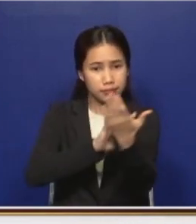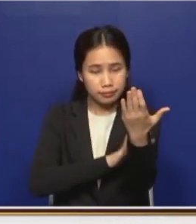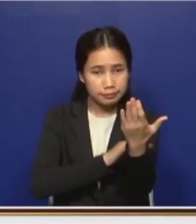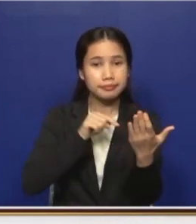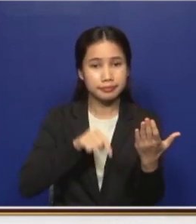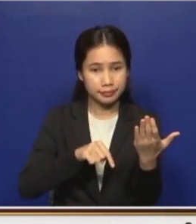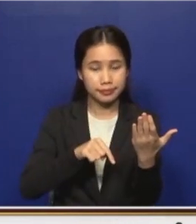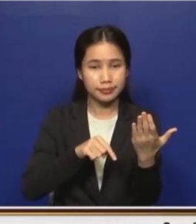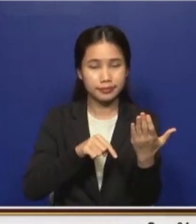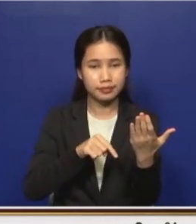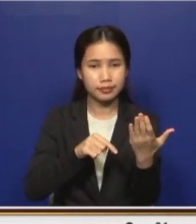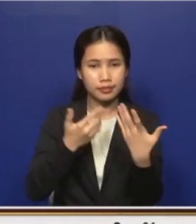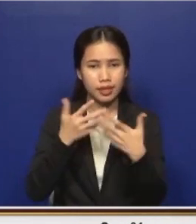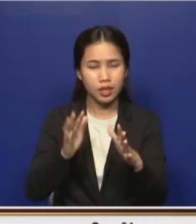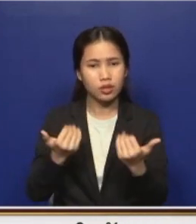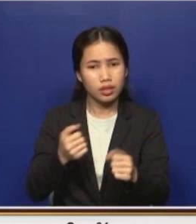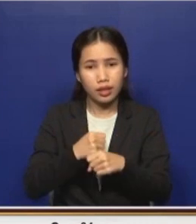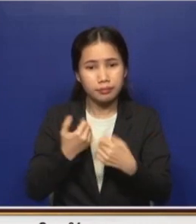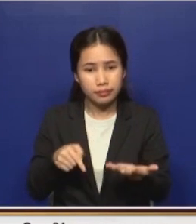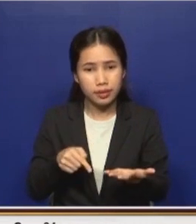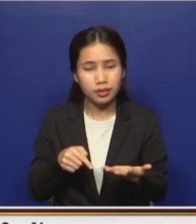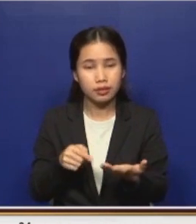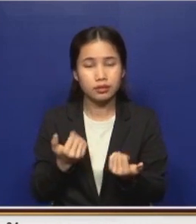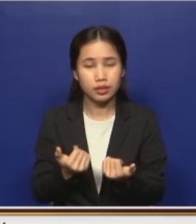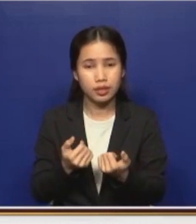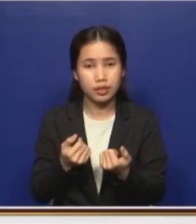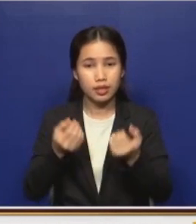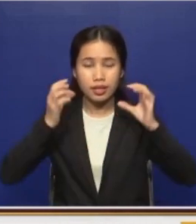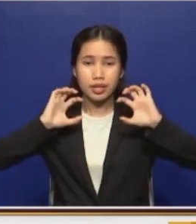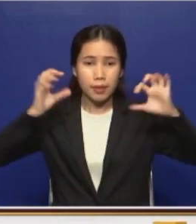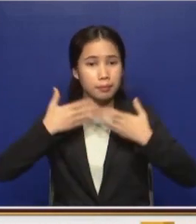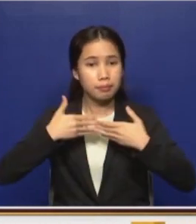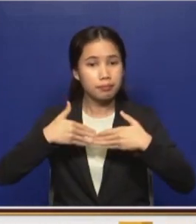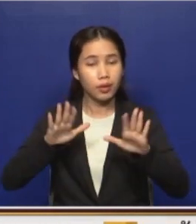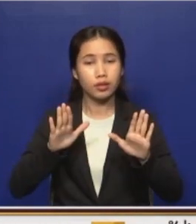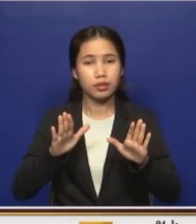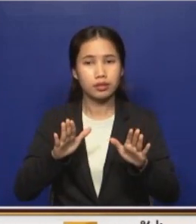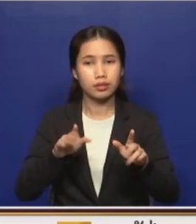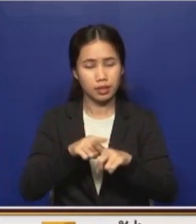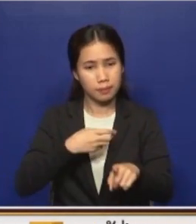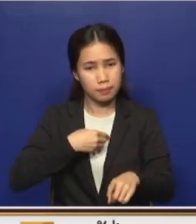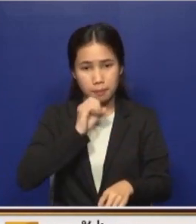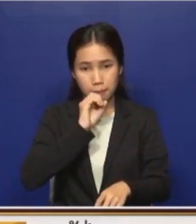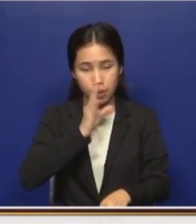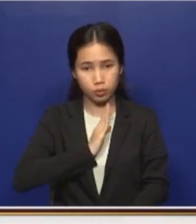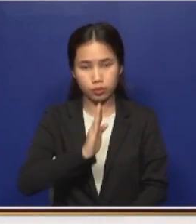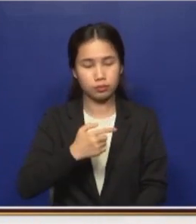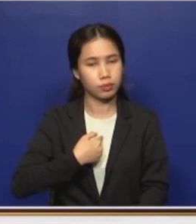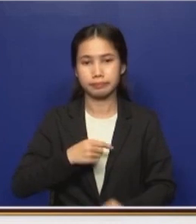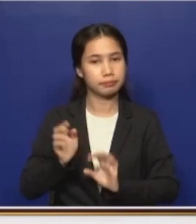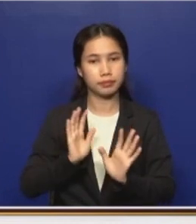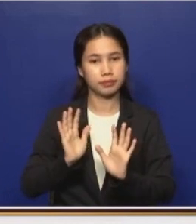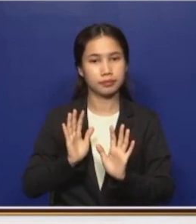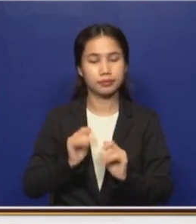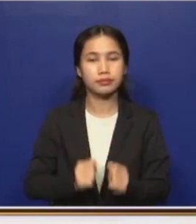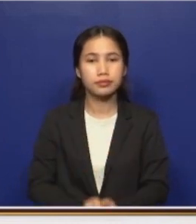างใจท่านเลยฮะ 1. ท่านอาจจะไม่รู้เรื่องฮะ 2. ฮะคิดไม่เป็นฮะ 3. ฮะไปสมยอมอะไรผมไ